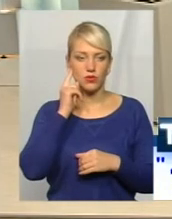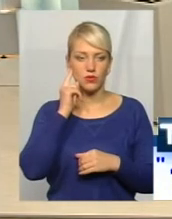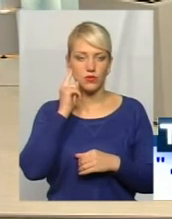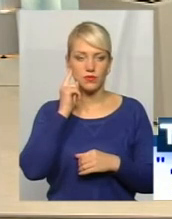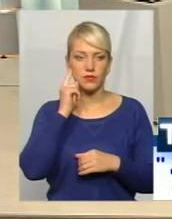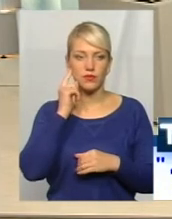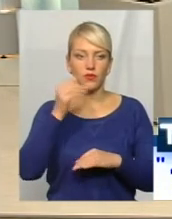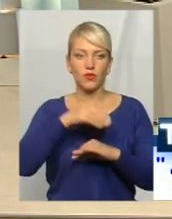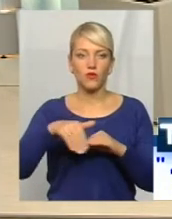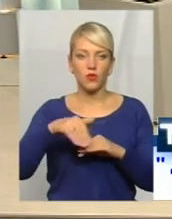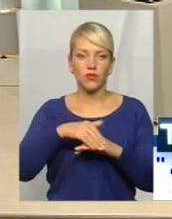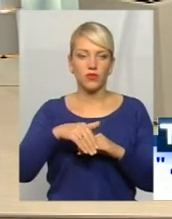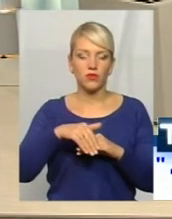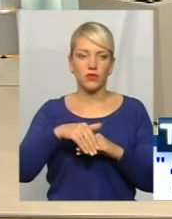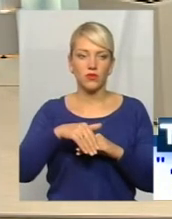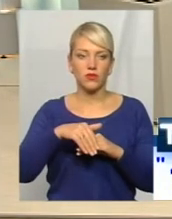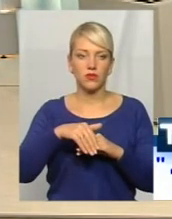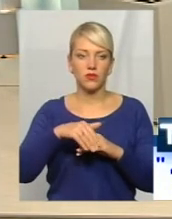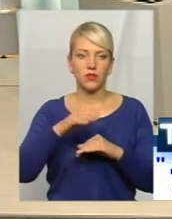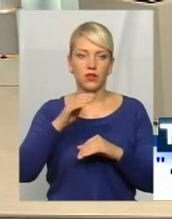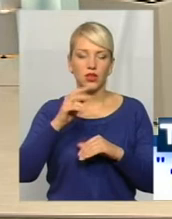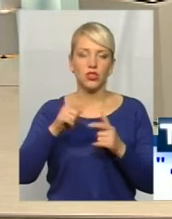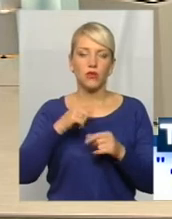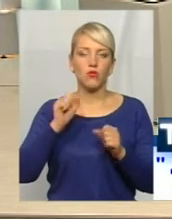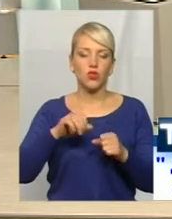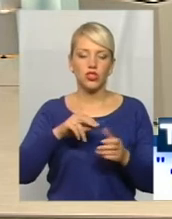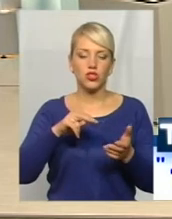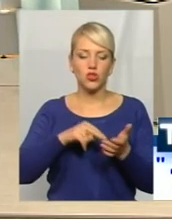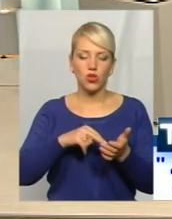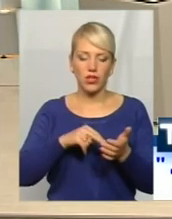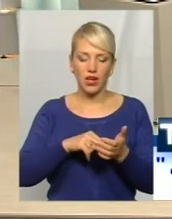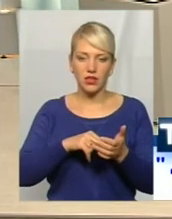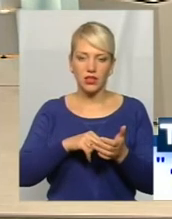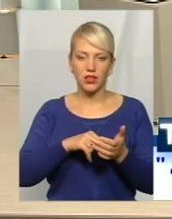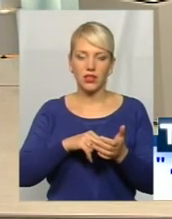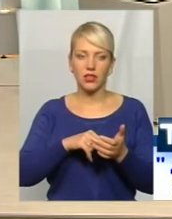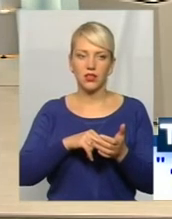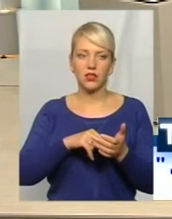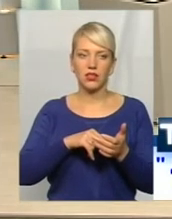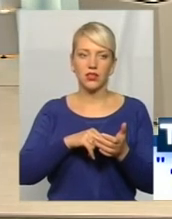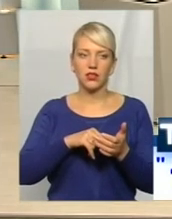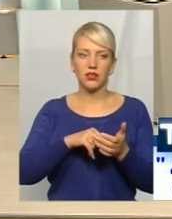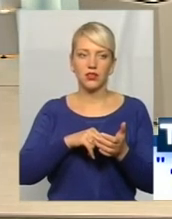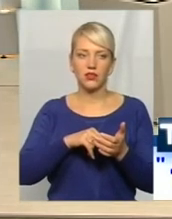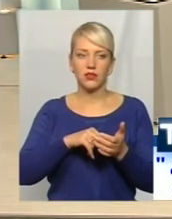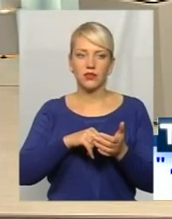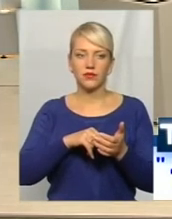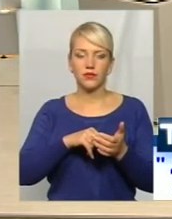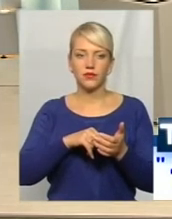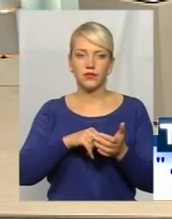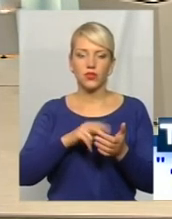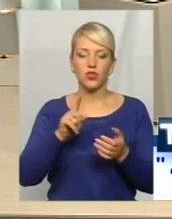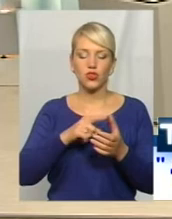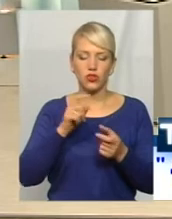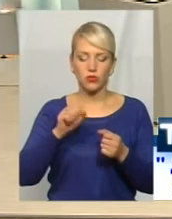На водопровідній лінії, на водогоні. Чи може стояти сміттєвий майданчик на водогоні? Я так розумію, що йде... Водогон теж має